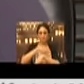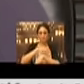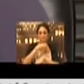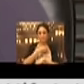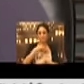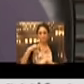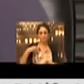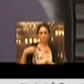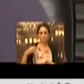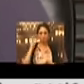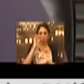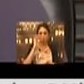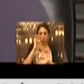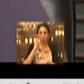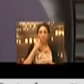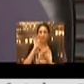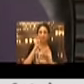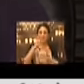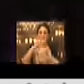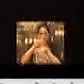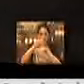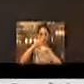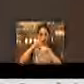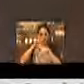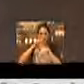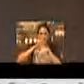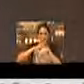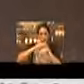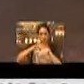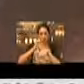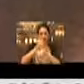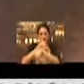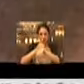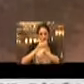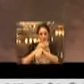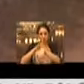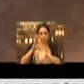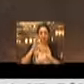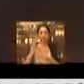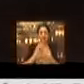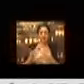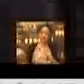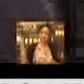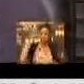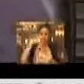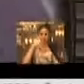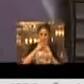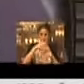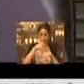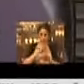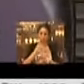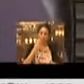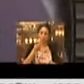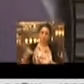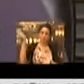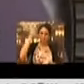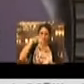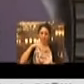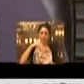ان هي بتشال جراحة لان احنا خايفين انها تقلب والعياذ بالله أورام سرطانية. رحت لدكاترة كتير في